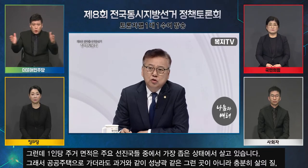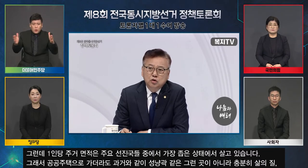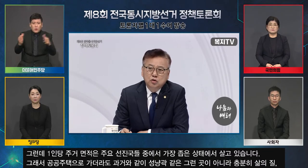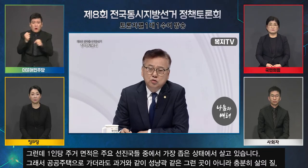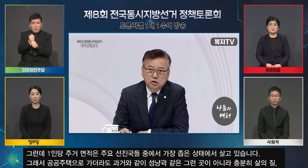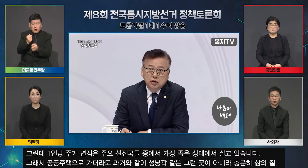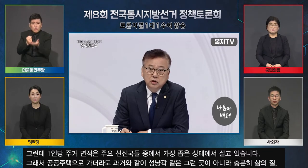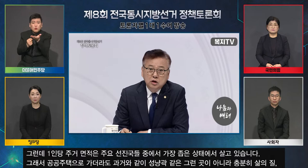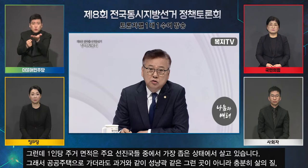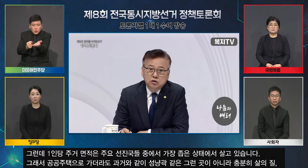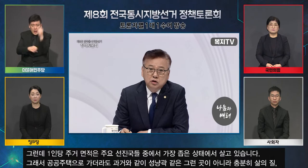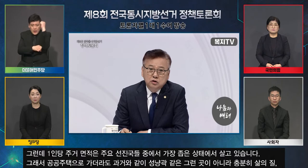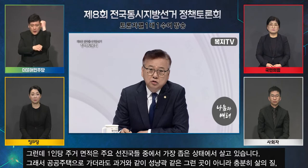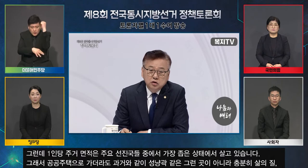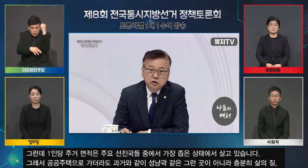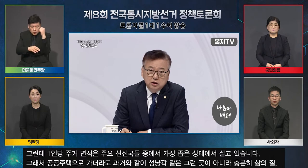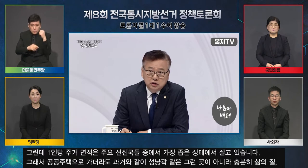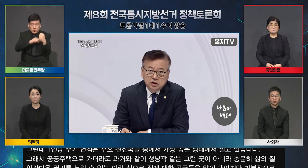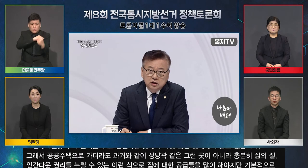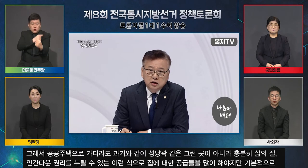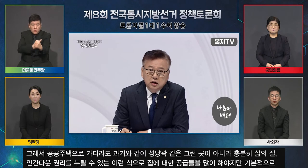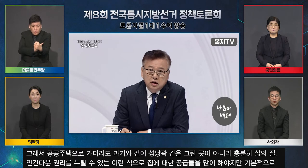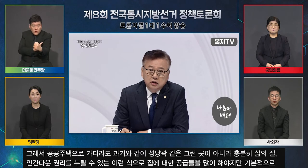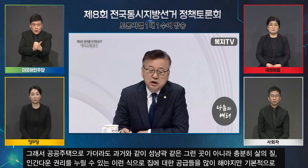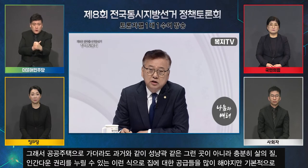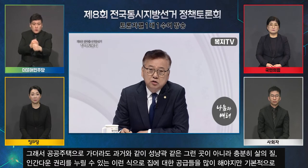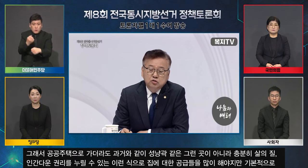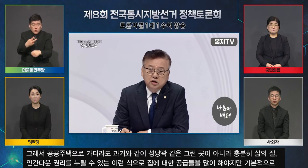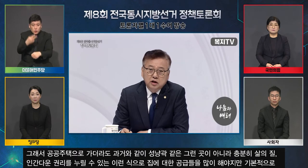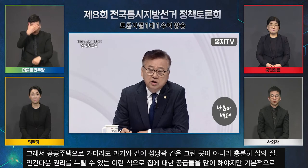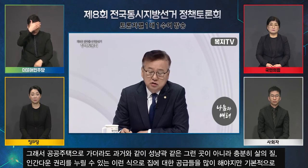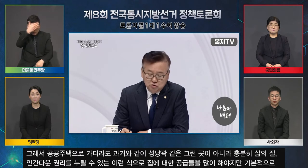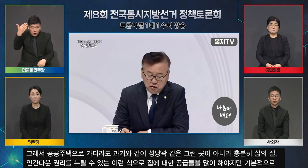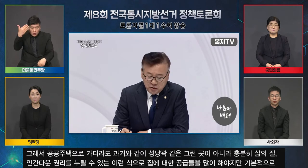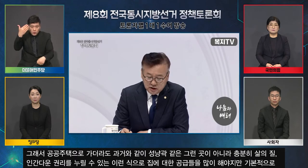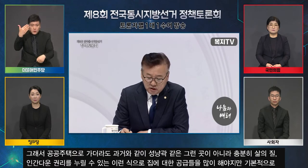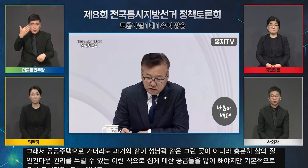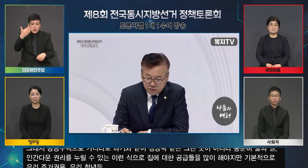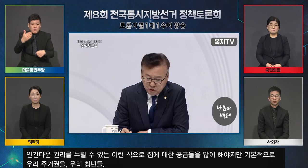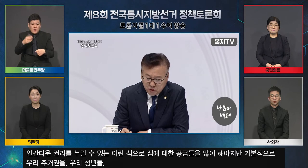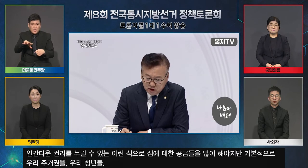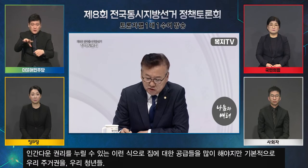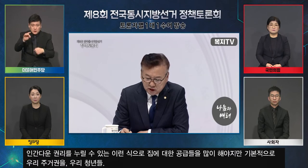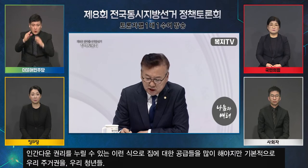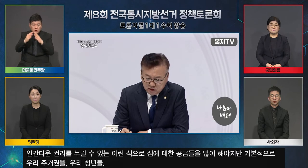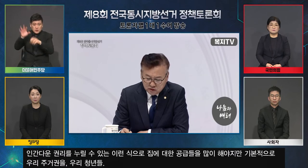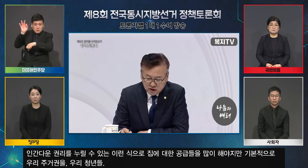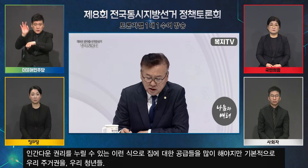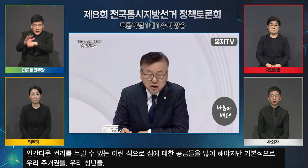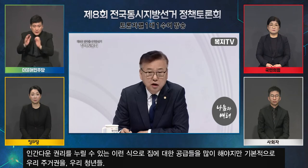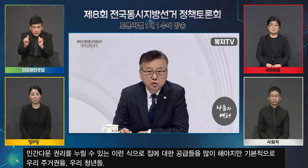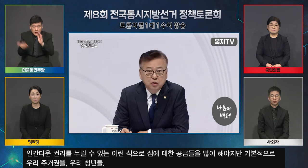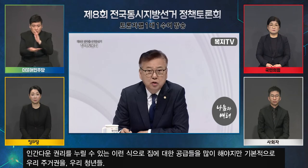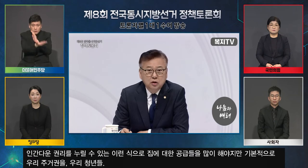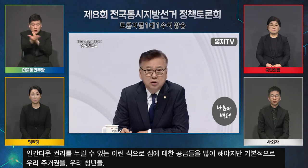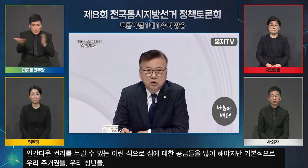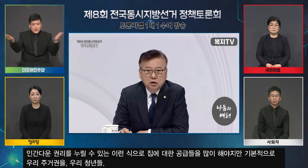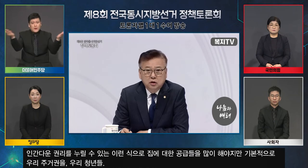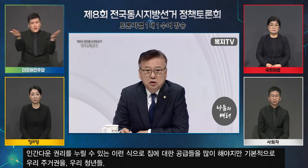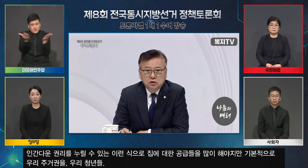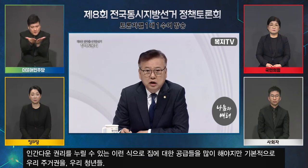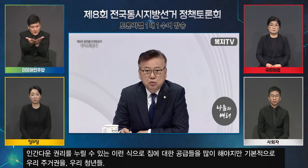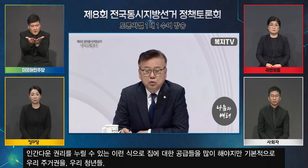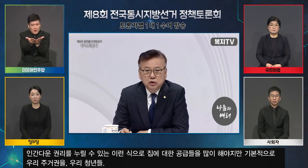우리 주거권을 우리 청년들, 특히 생애 첫 주택을 구입하는 사람들 필요할 거다라고 생각을 하고요.